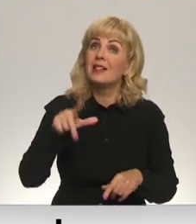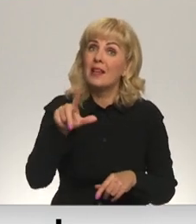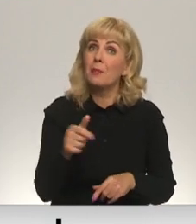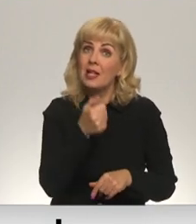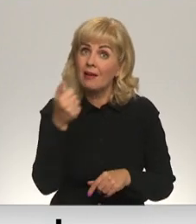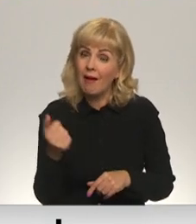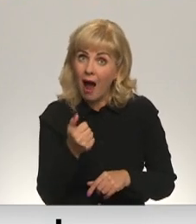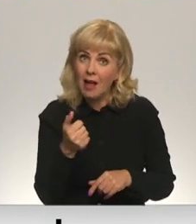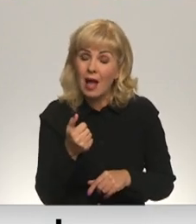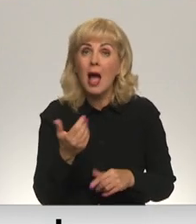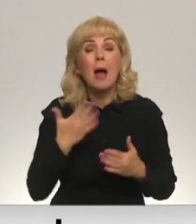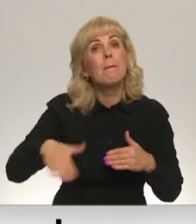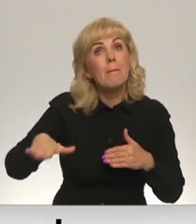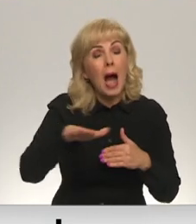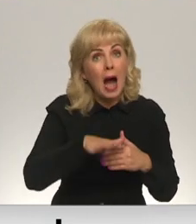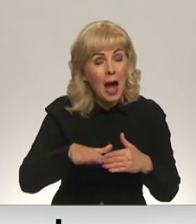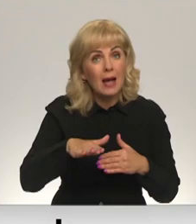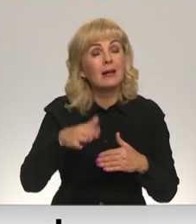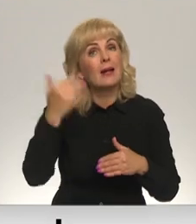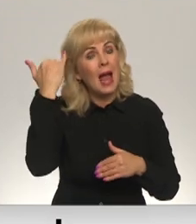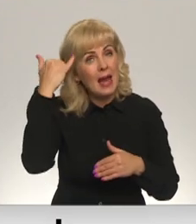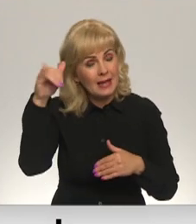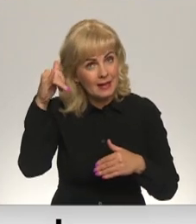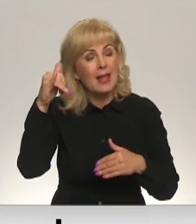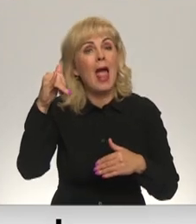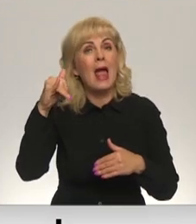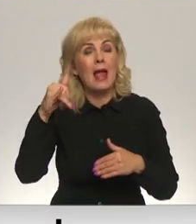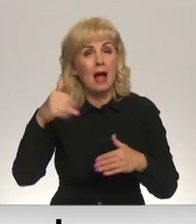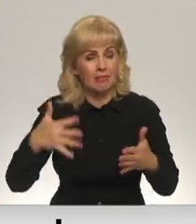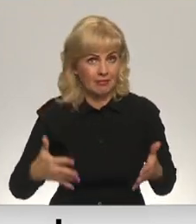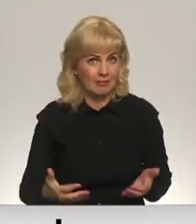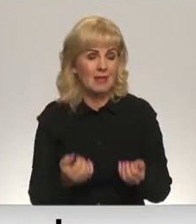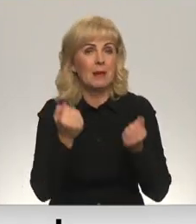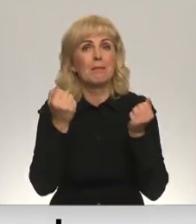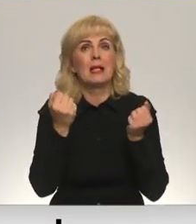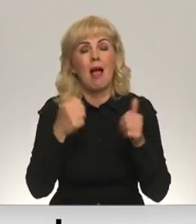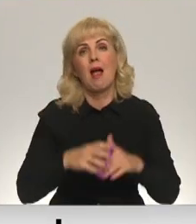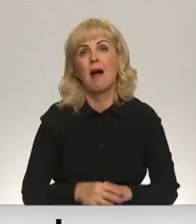Gadā, kad parka iecera dzima. Vairāk stāsta Odita Krenberga.